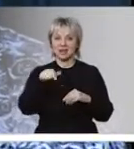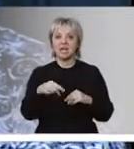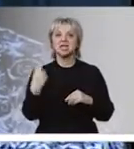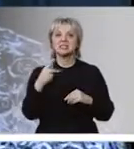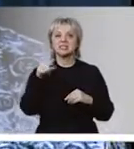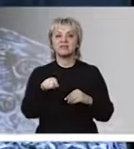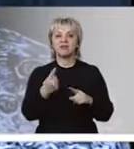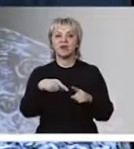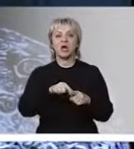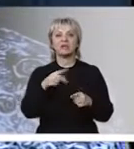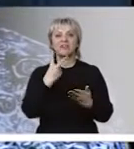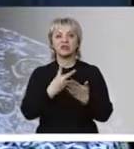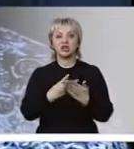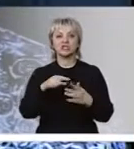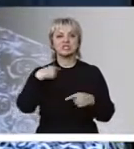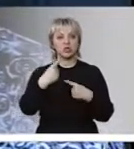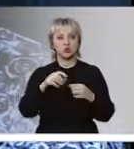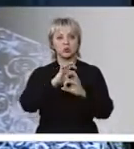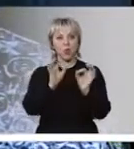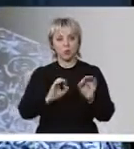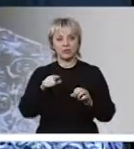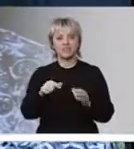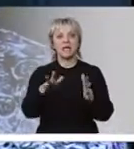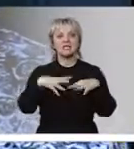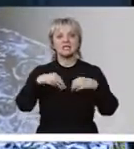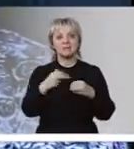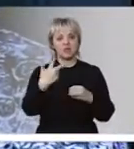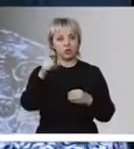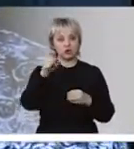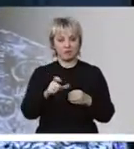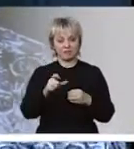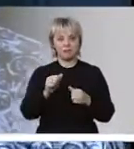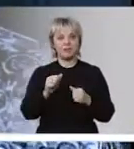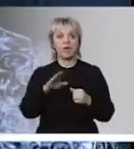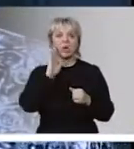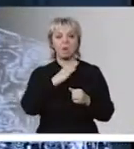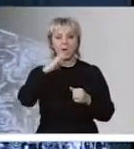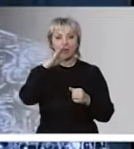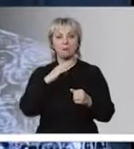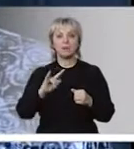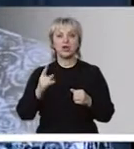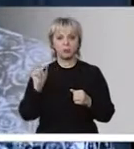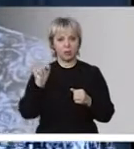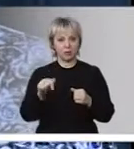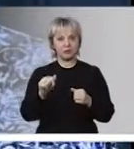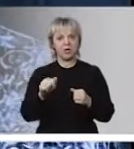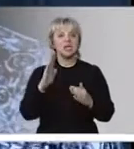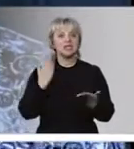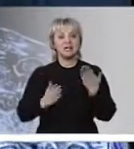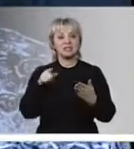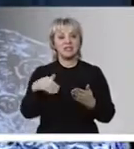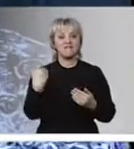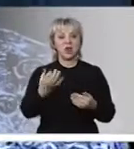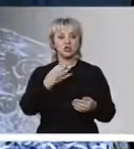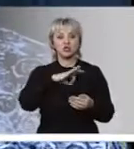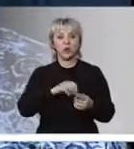В цифрах это выражается следующим образом. Семья из 3 человек. Мама, папа, ребенок. Вот если